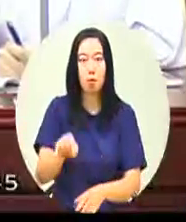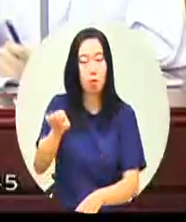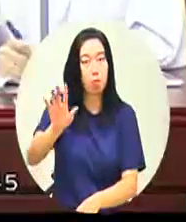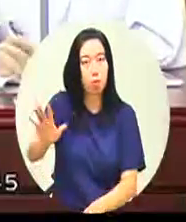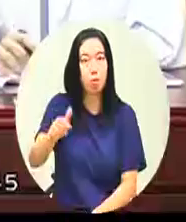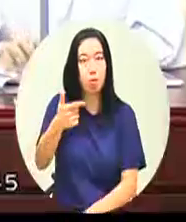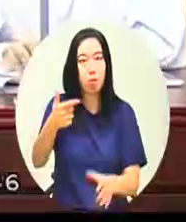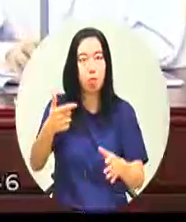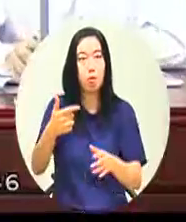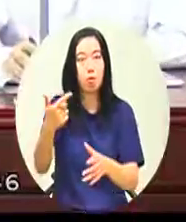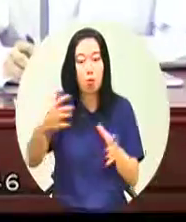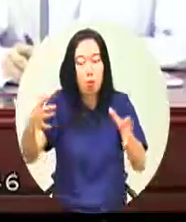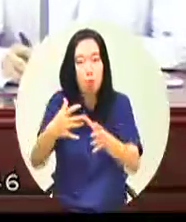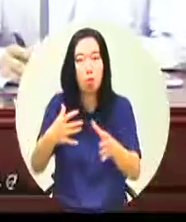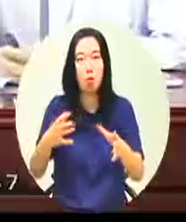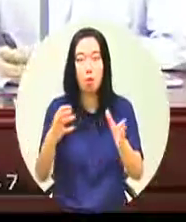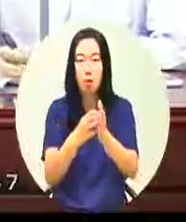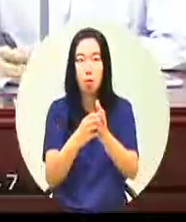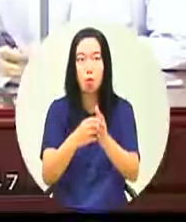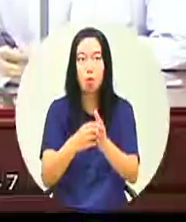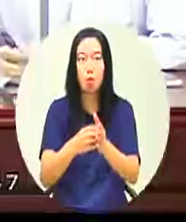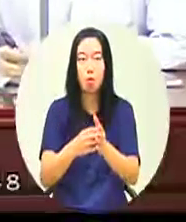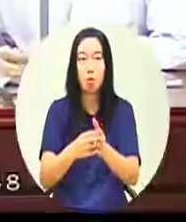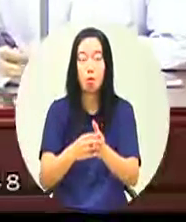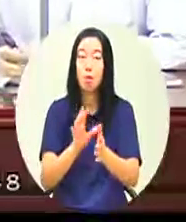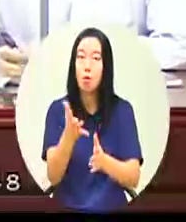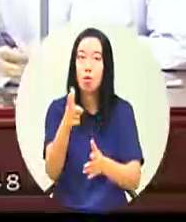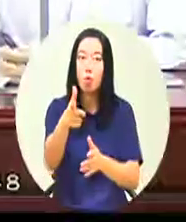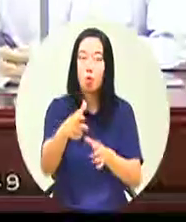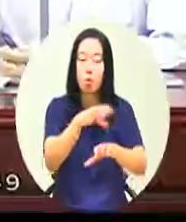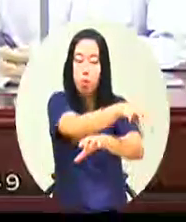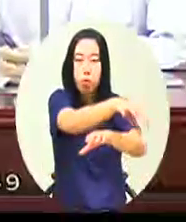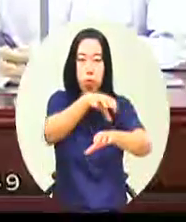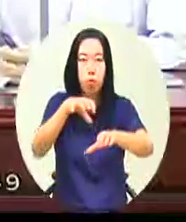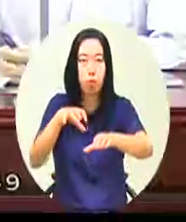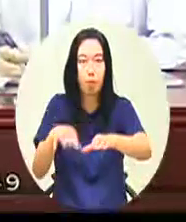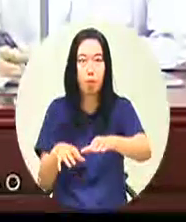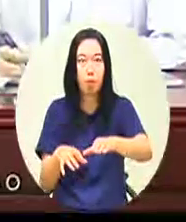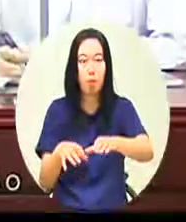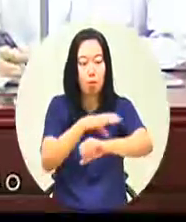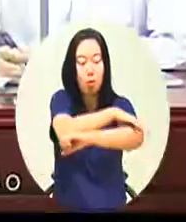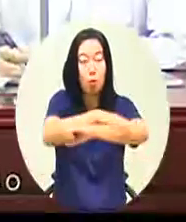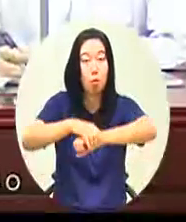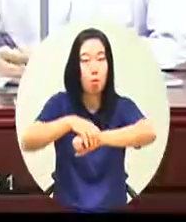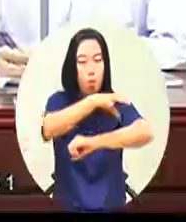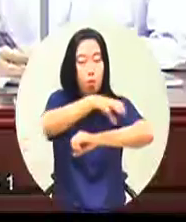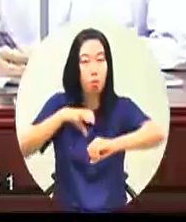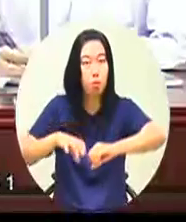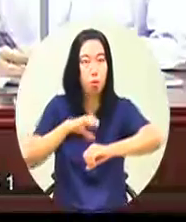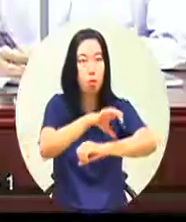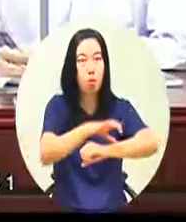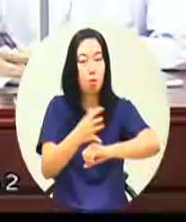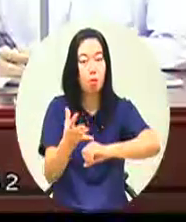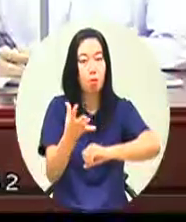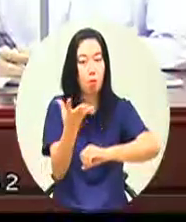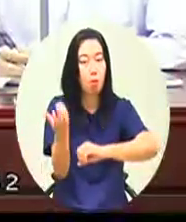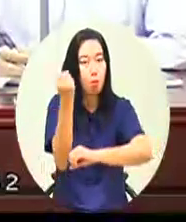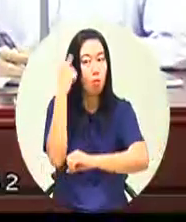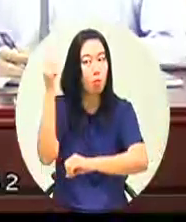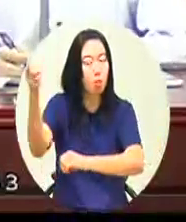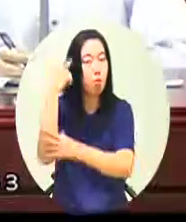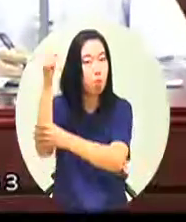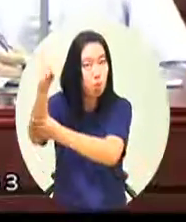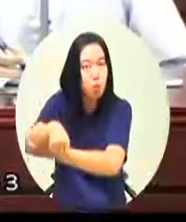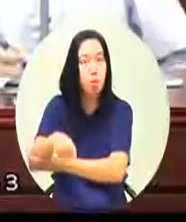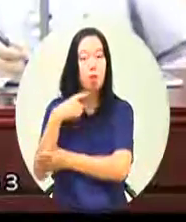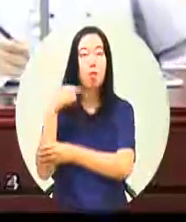合局这边的权责，因为还有这个跨他的这个海堤的一个取水，必须要他同意。那这个部